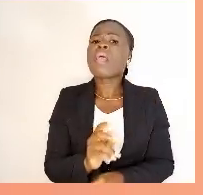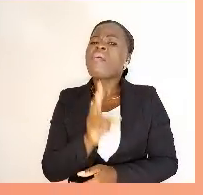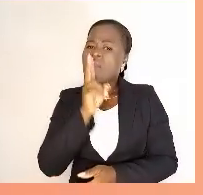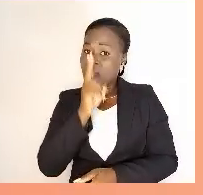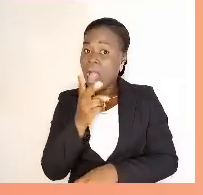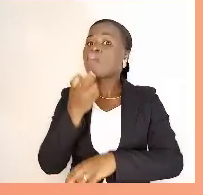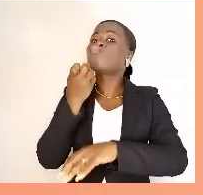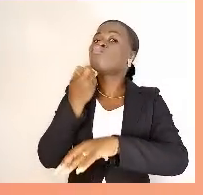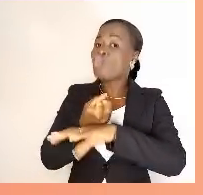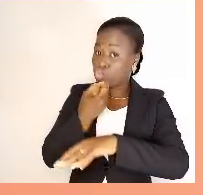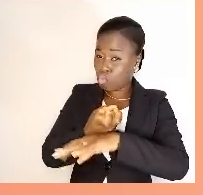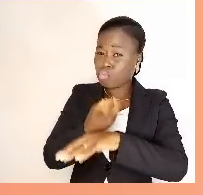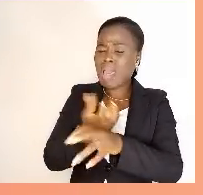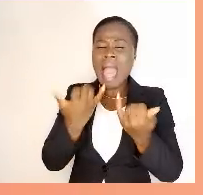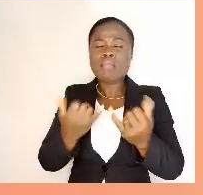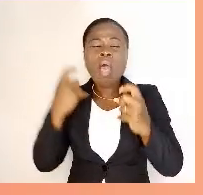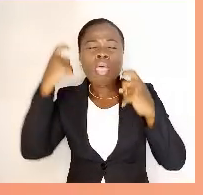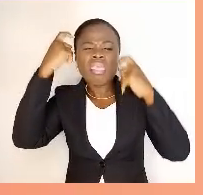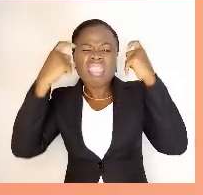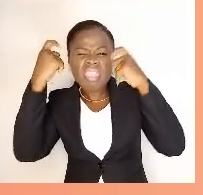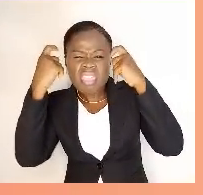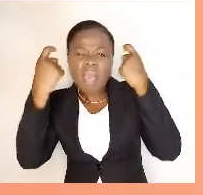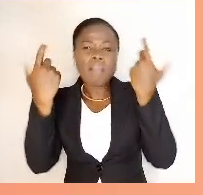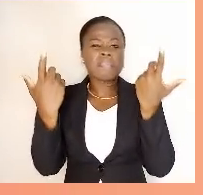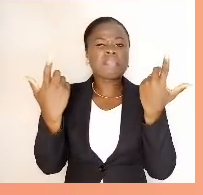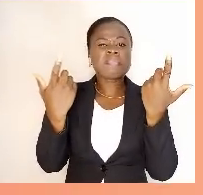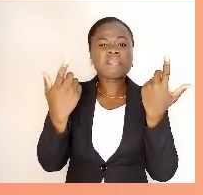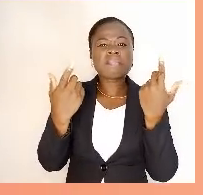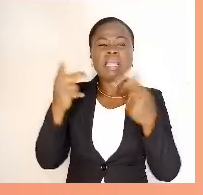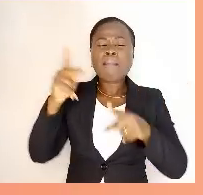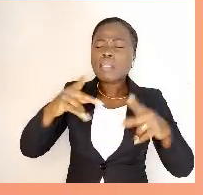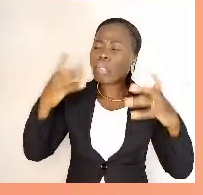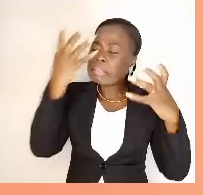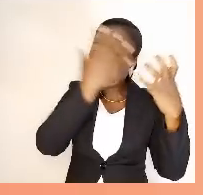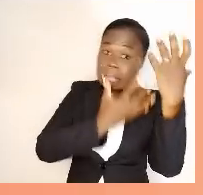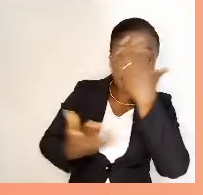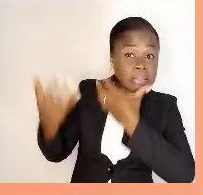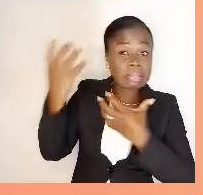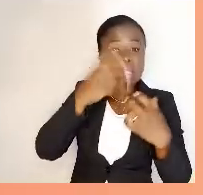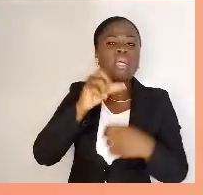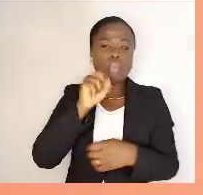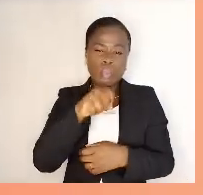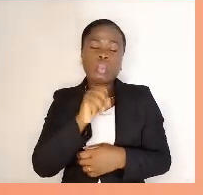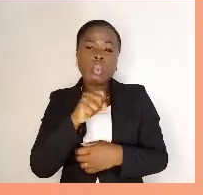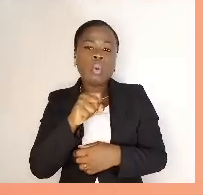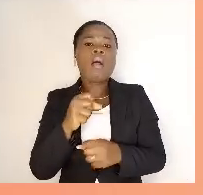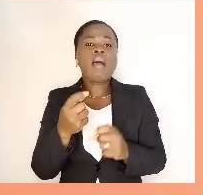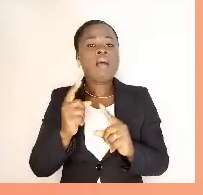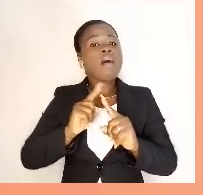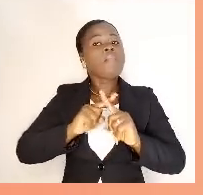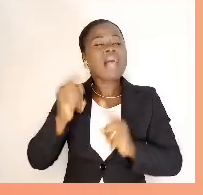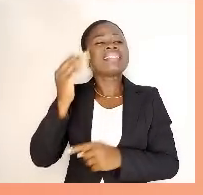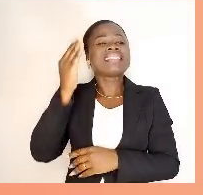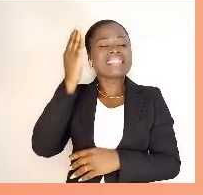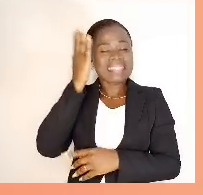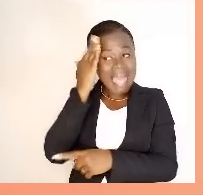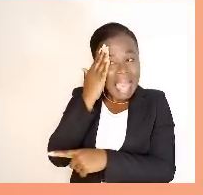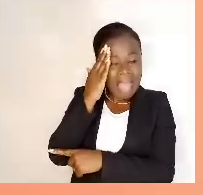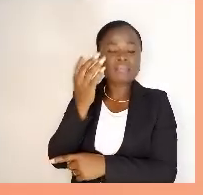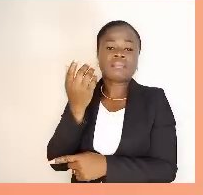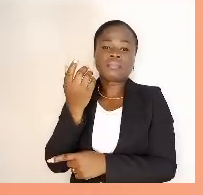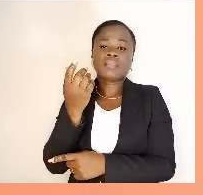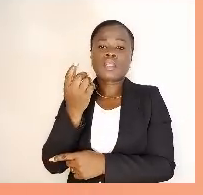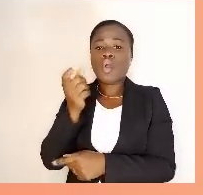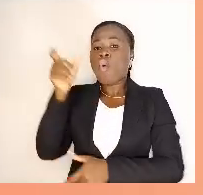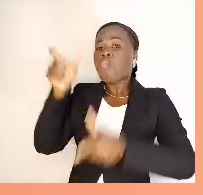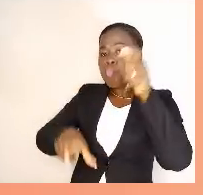Le contexte est difficile. Les inquiétudes, les angoisses sont là. Mais je sais que le